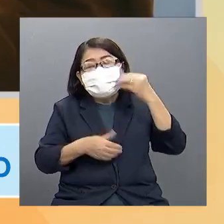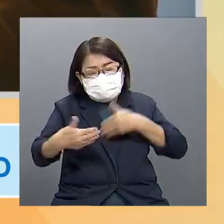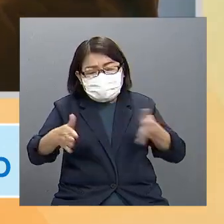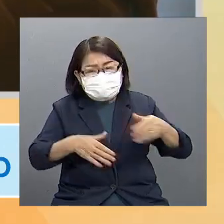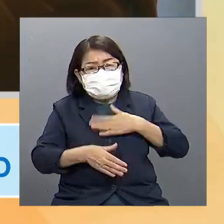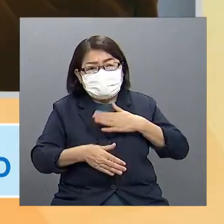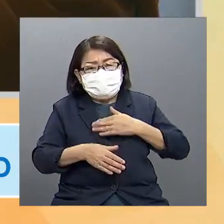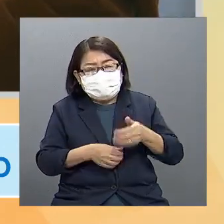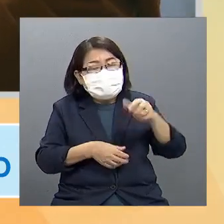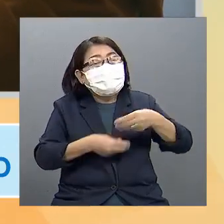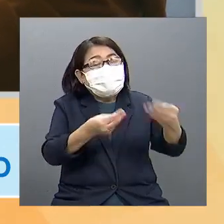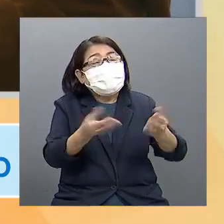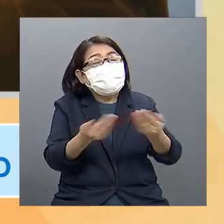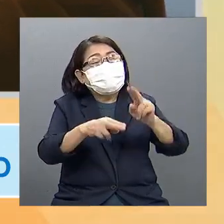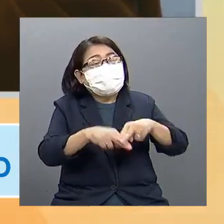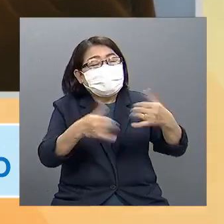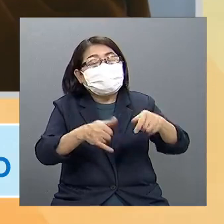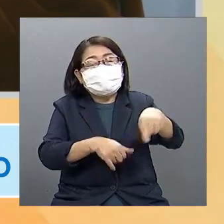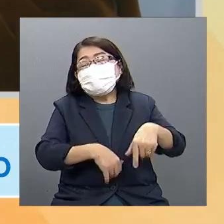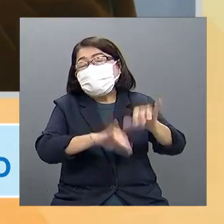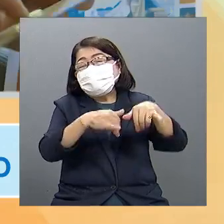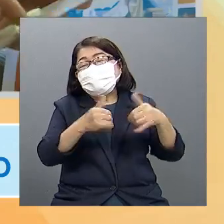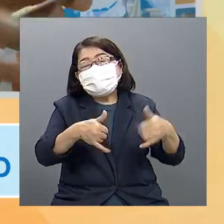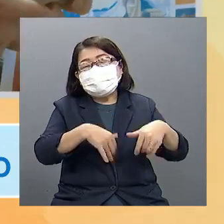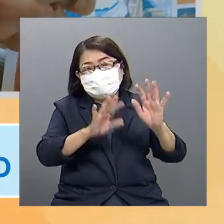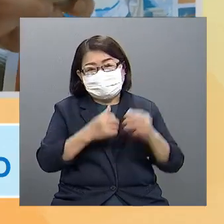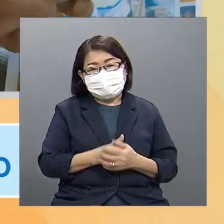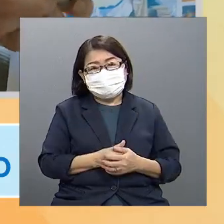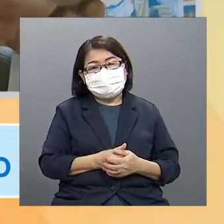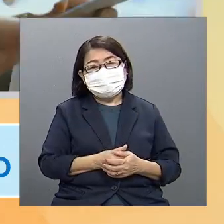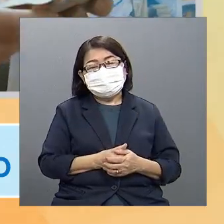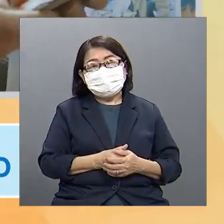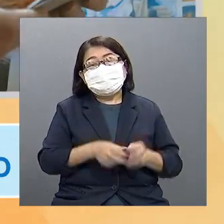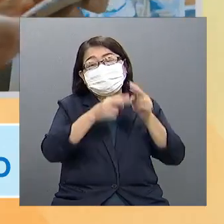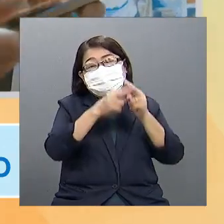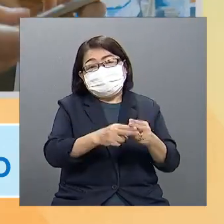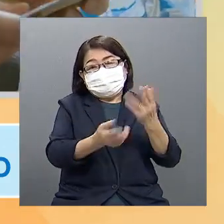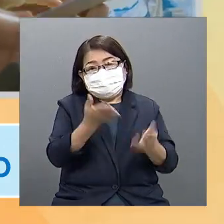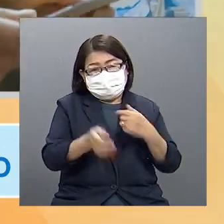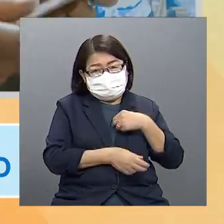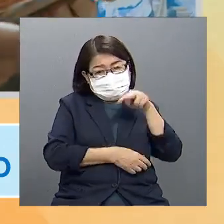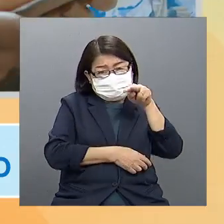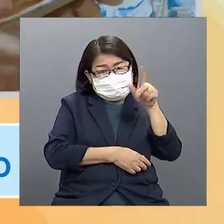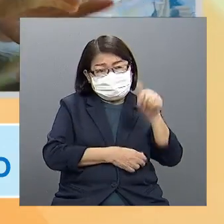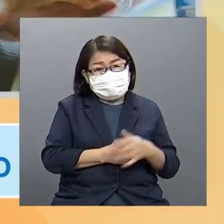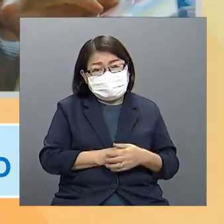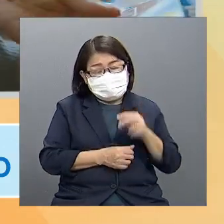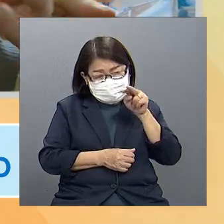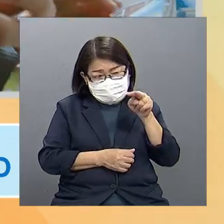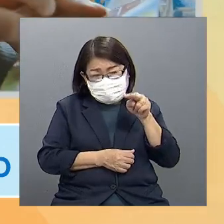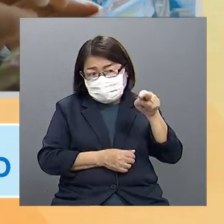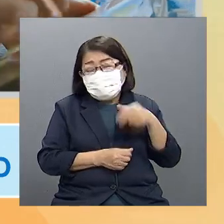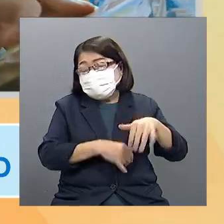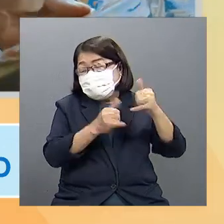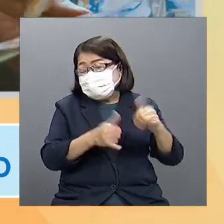ท่านก็จะแปะกระดาษจะอะไรเพื่อให้เขาเล่นเต็มที ่ ได้หรือไม่คะขีดเขียนได้เพราะวัยเนี้ยเป็นวัยที่เราอยากให้เขาใ